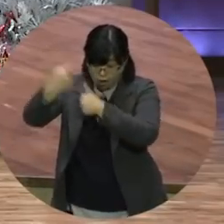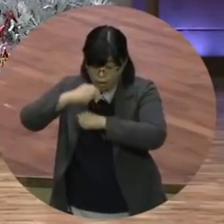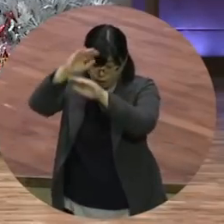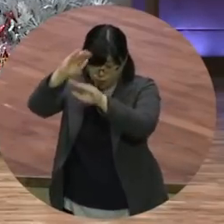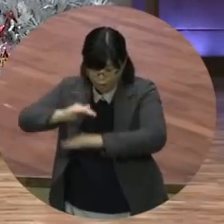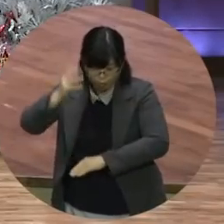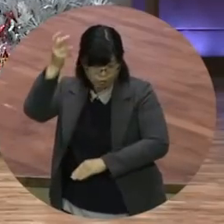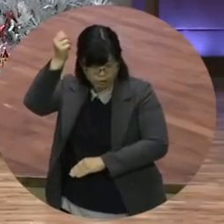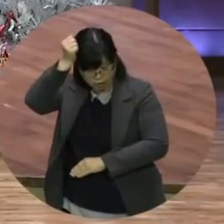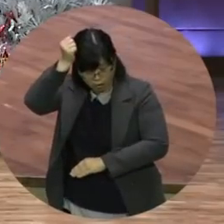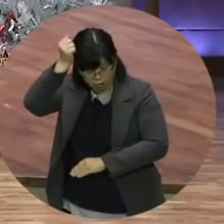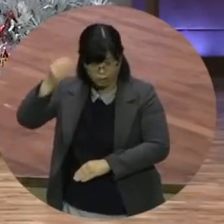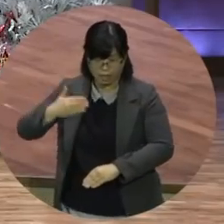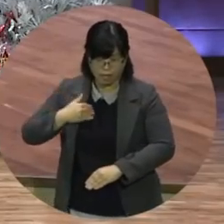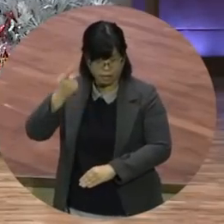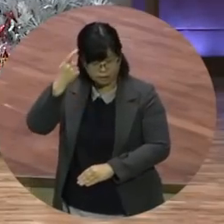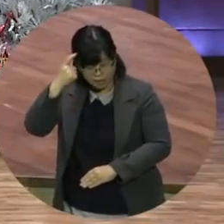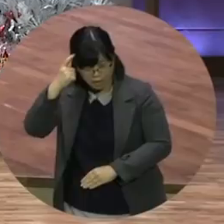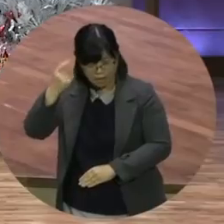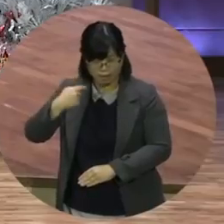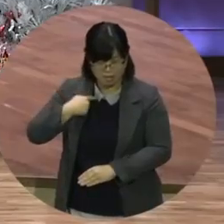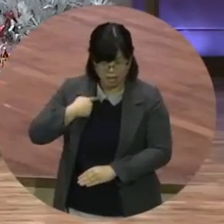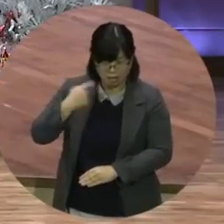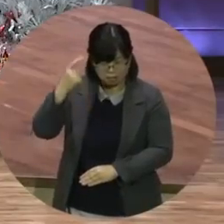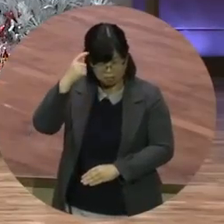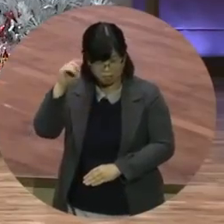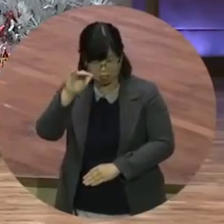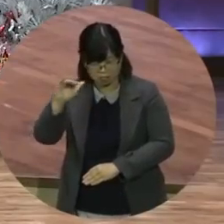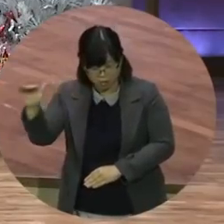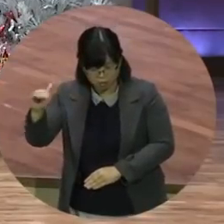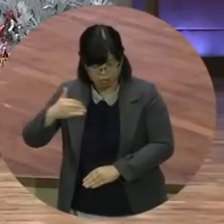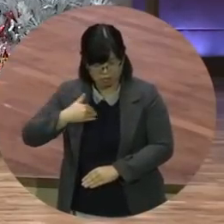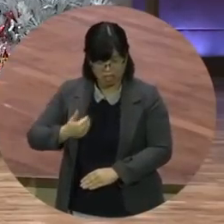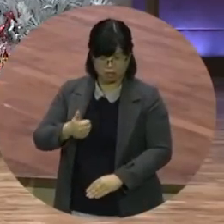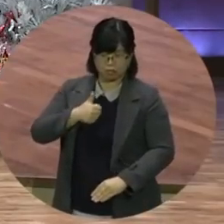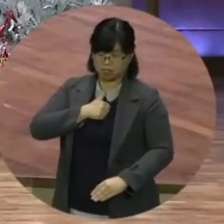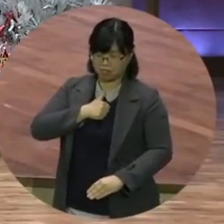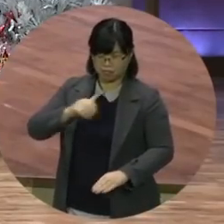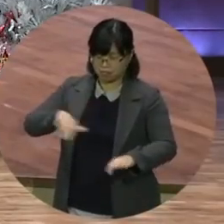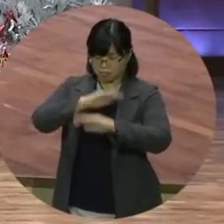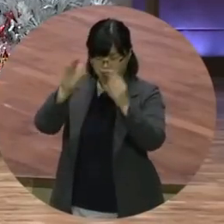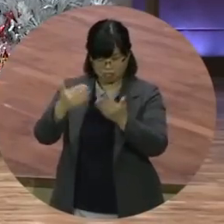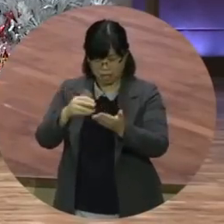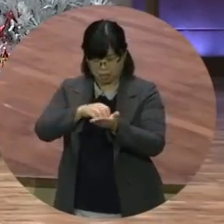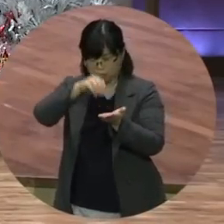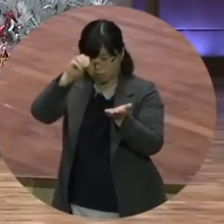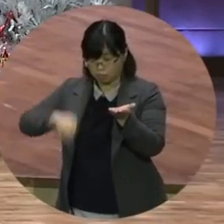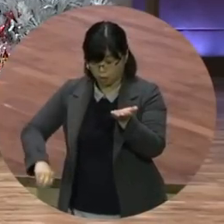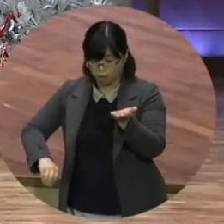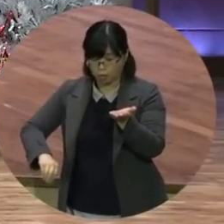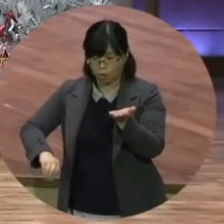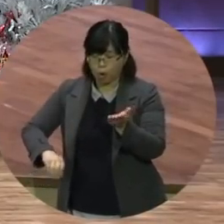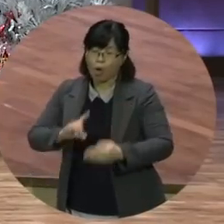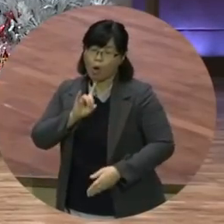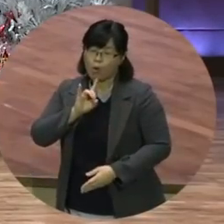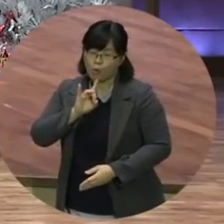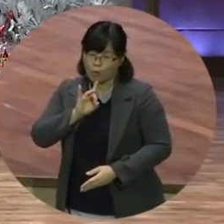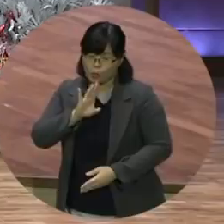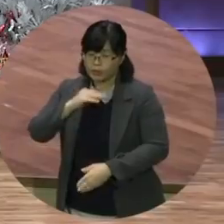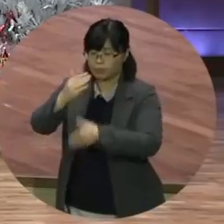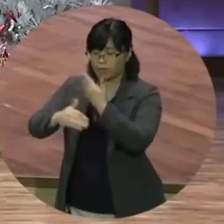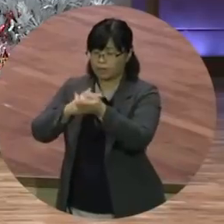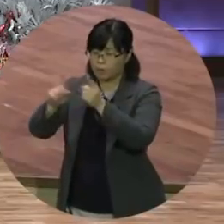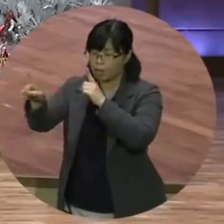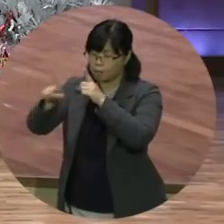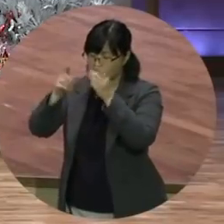생각, 내 판단, 내 동기, 내 자존심 모두 내려놓게 하여 주셔서 오직 말씀